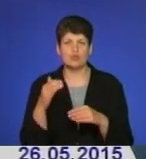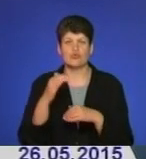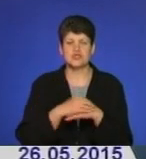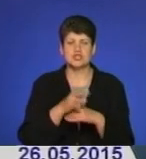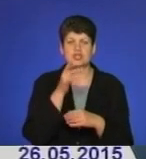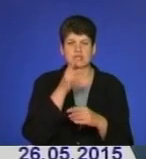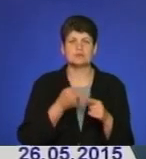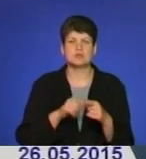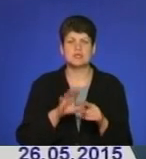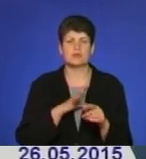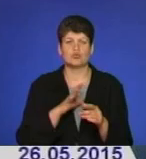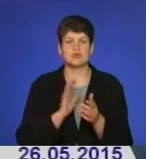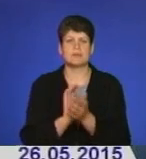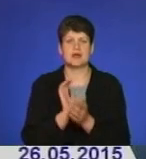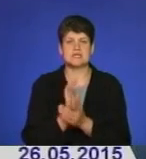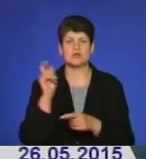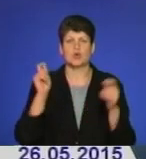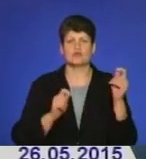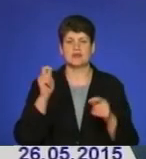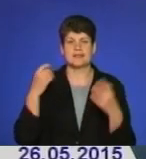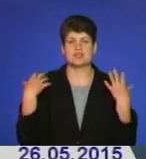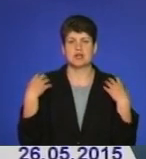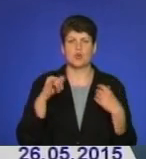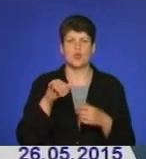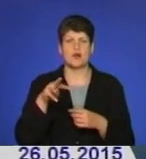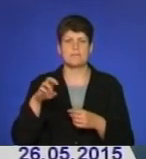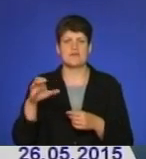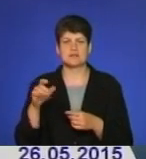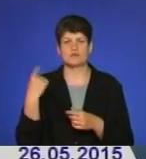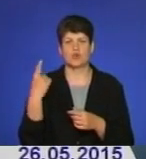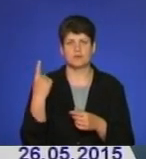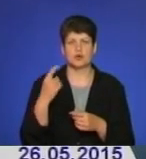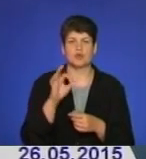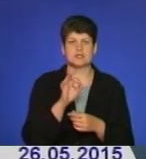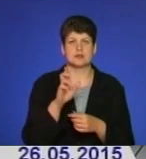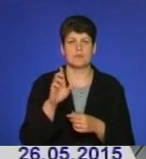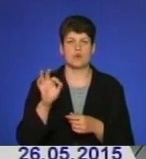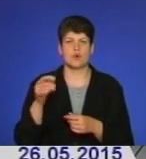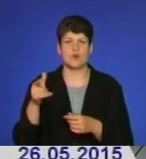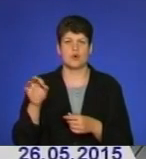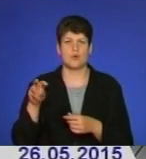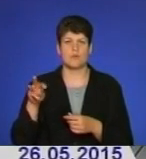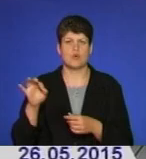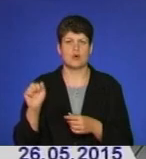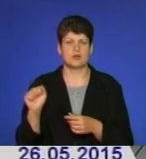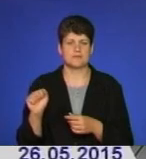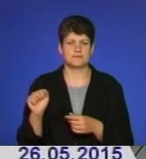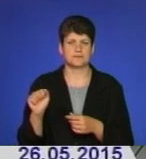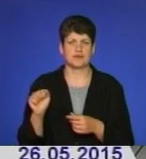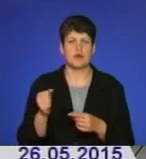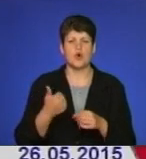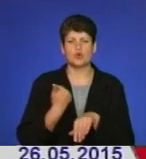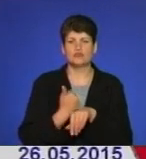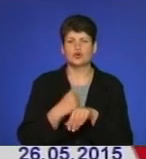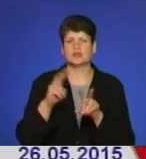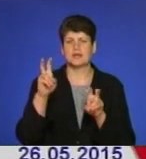правопорушення йшлося під час прес-конференції начальника УМВС України в області Олександра Богомола. Головною темою